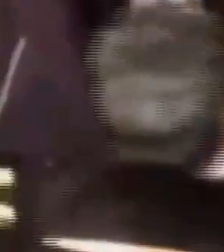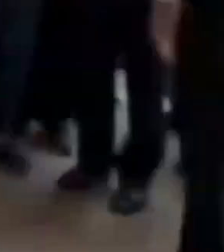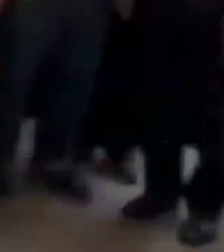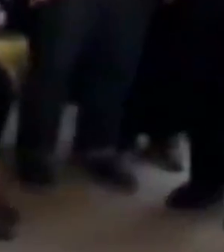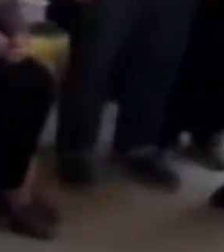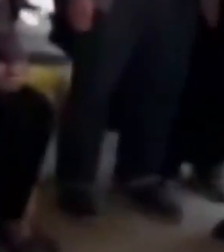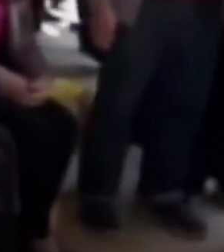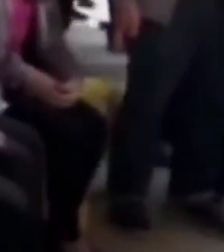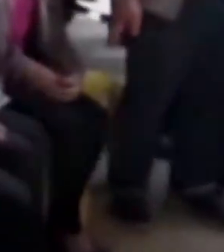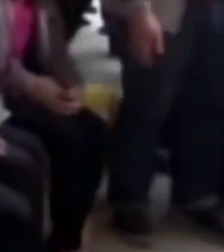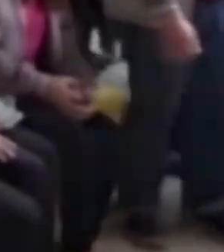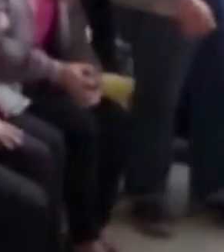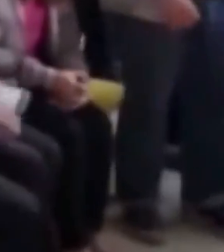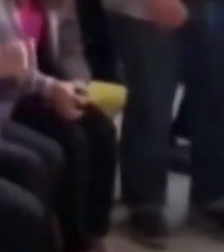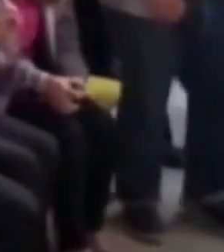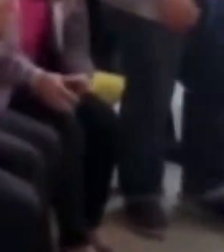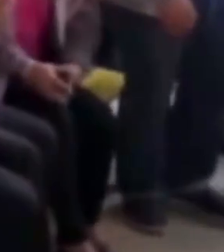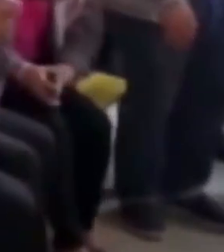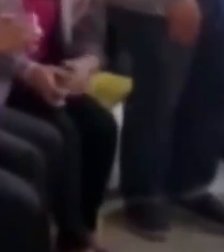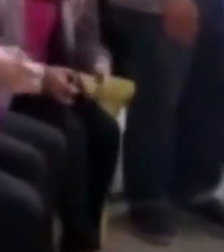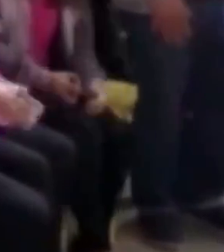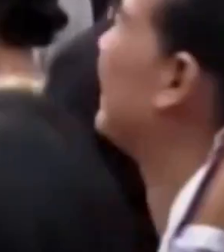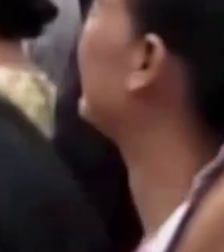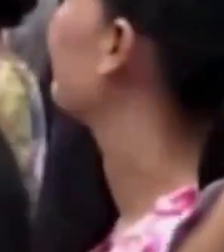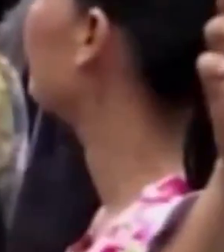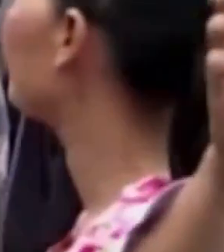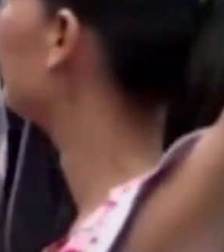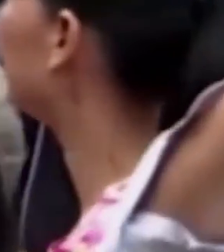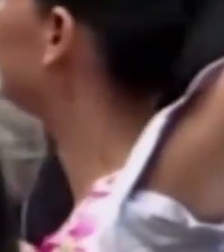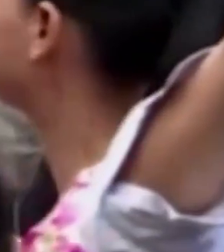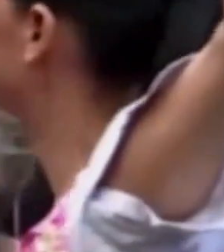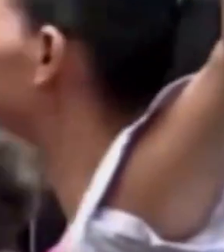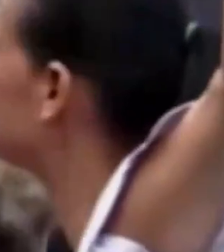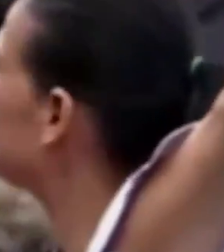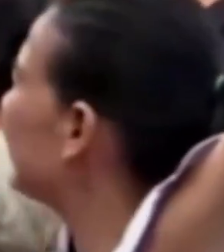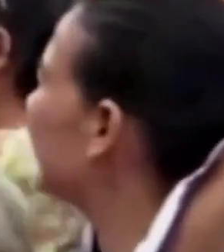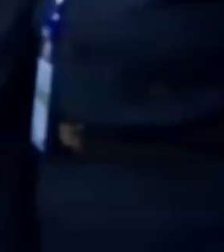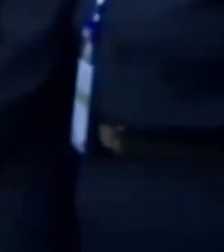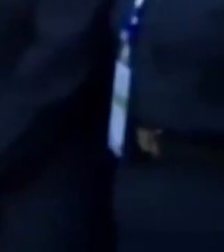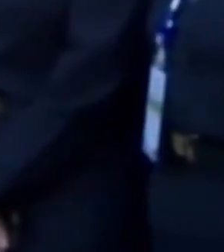ไป